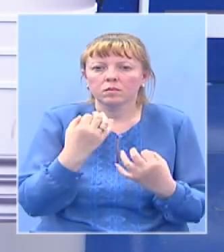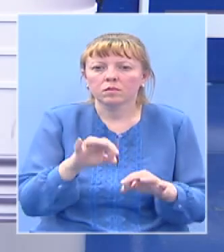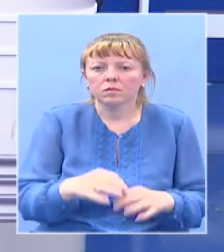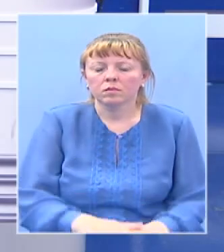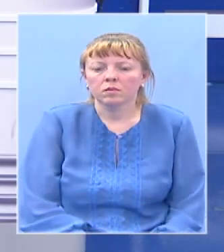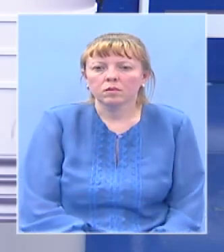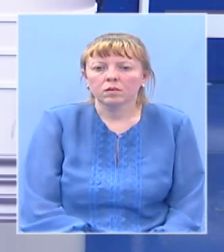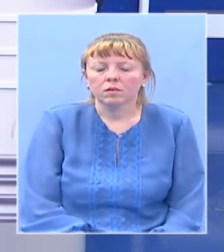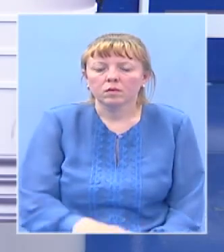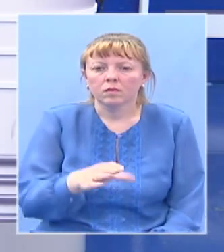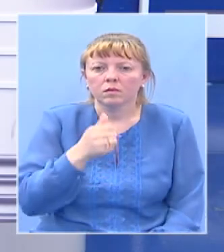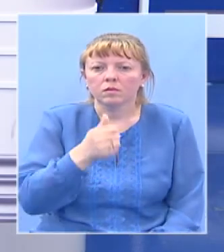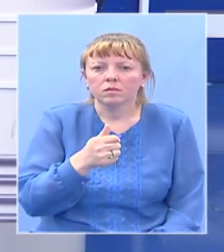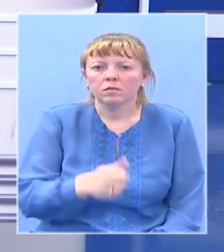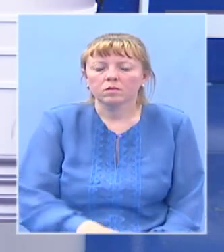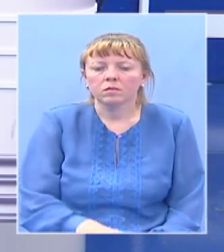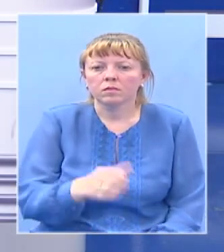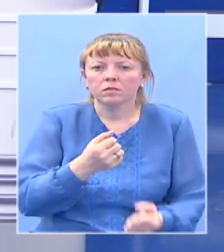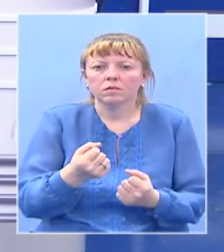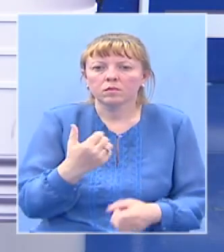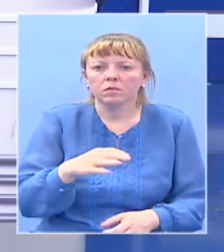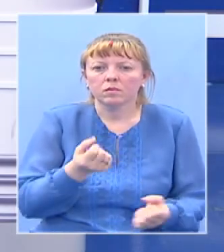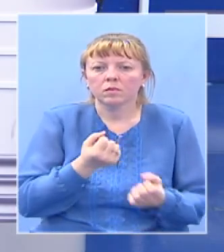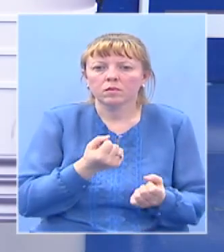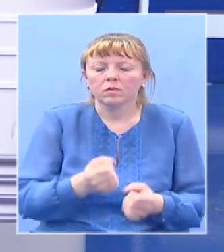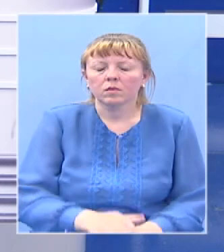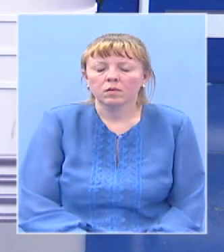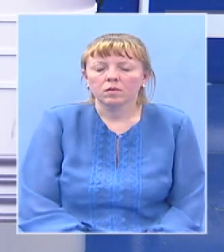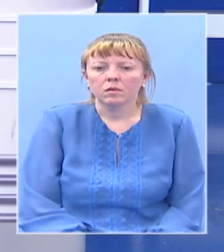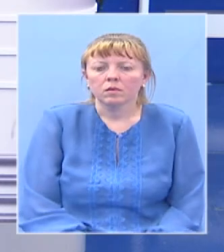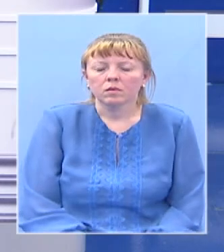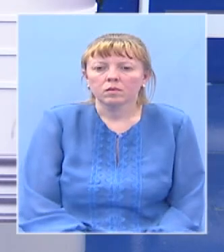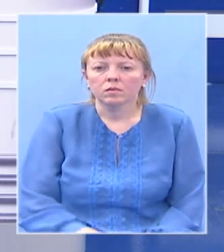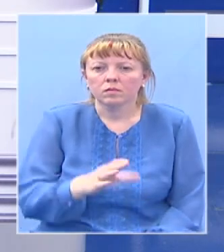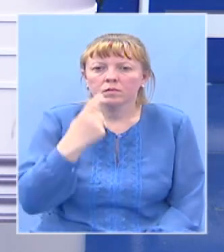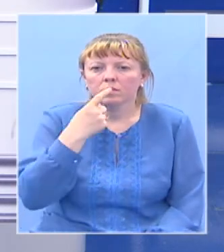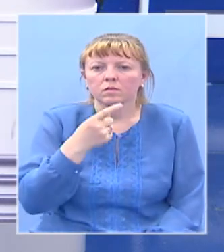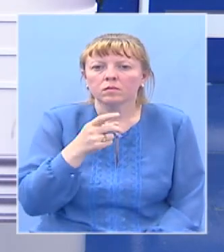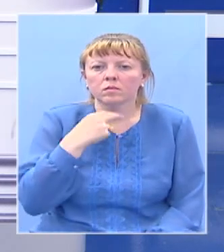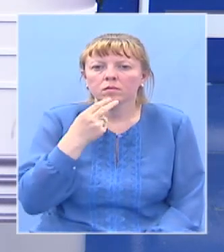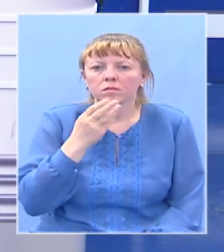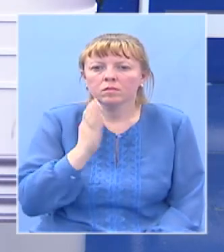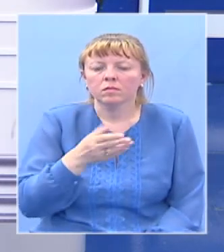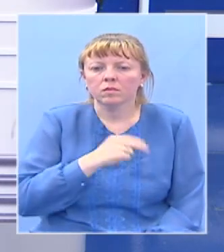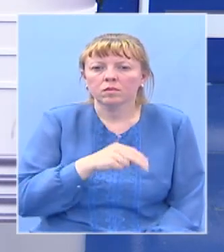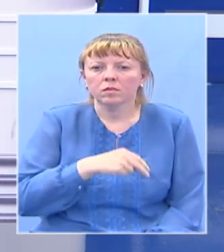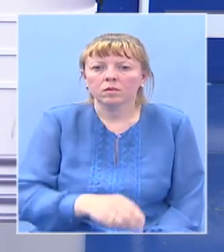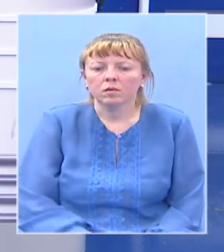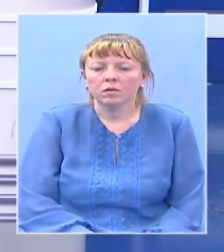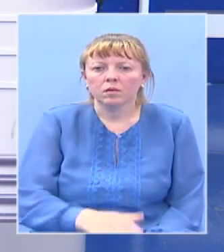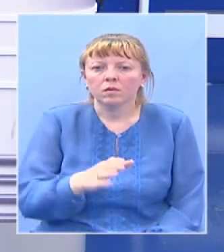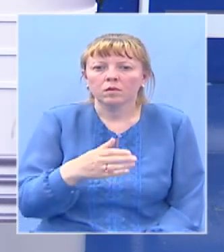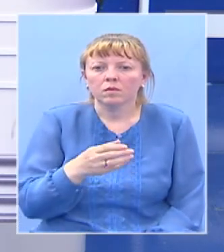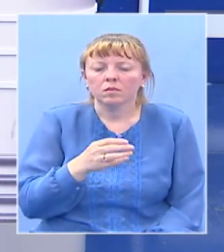конечно в хорошем состоянии держать автомобильные дороги также уже органы транспортного контроль будет отрабатывать уже конкретные